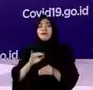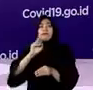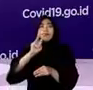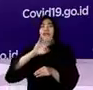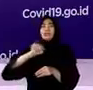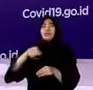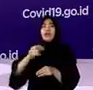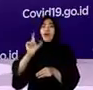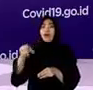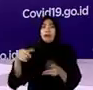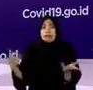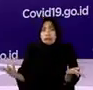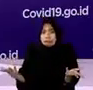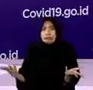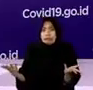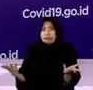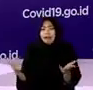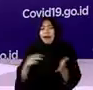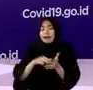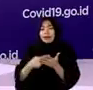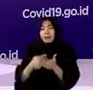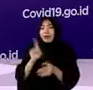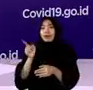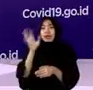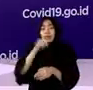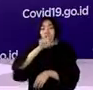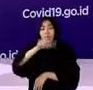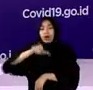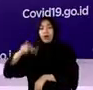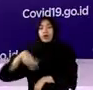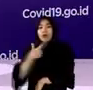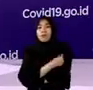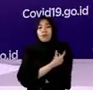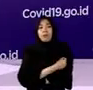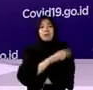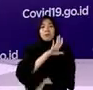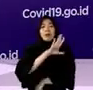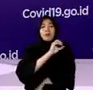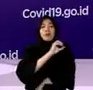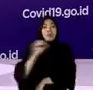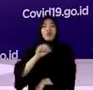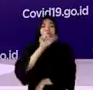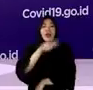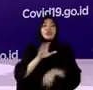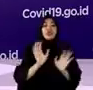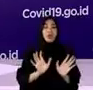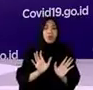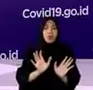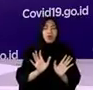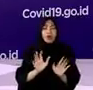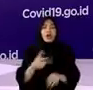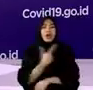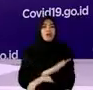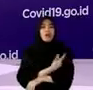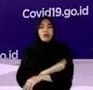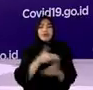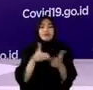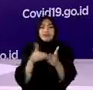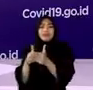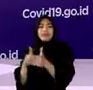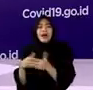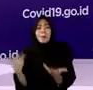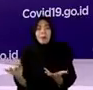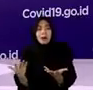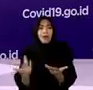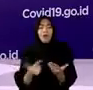Berarti rata-rata per hari hanya bisa melakukan vaksinasi 50.000 orang. Apa kendalanya sehingga